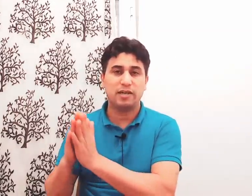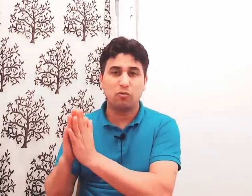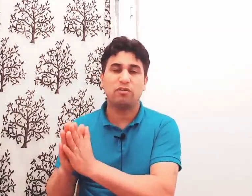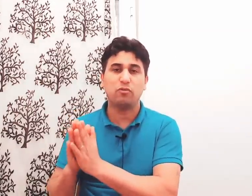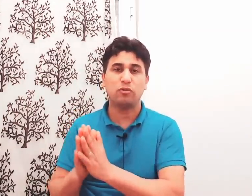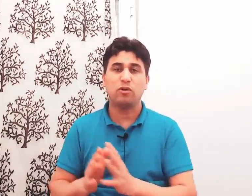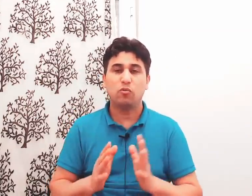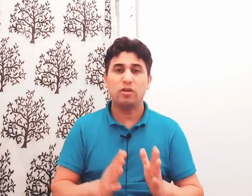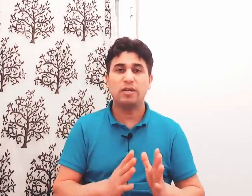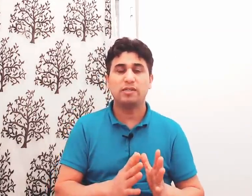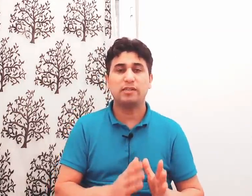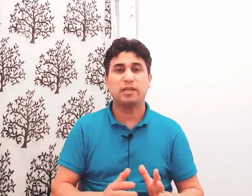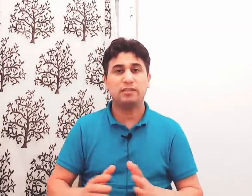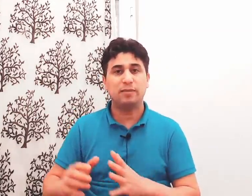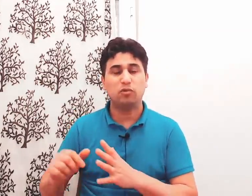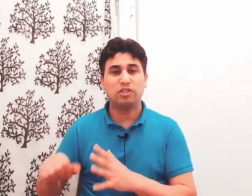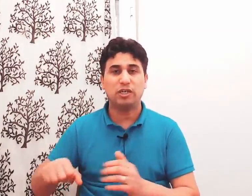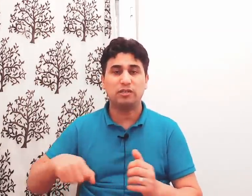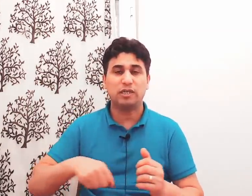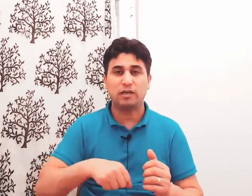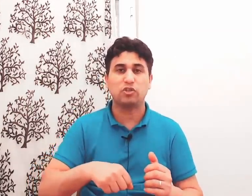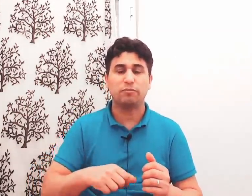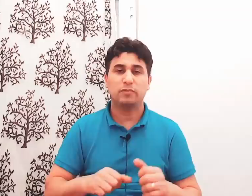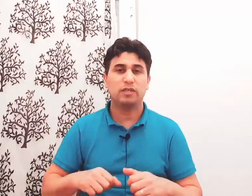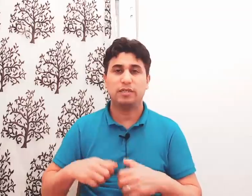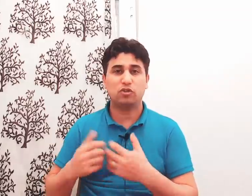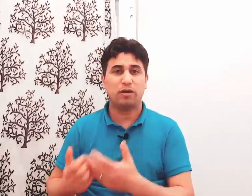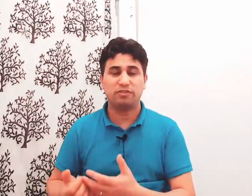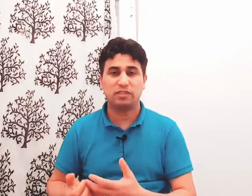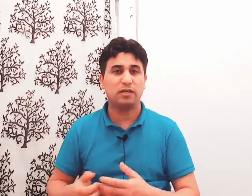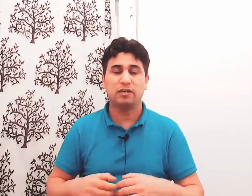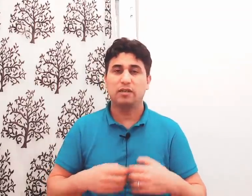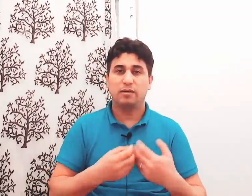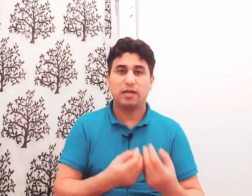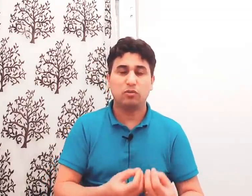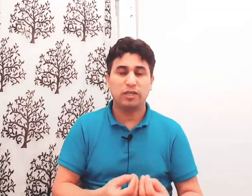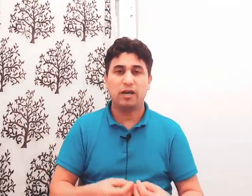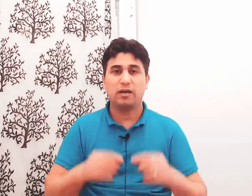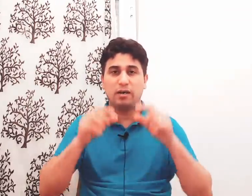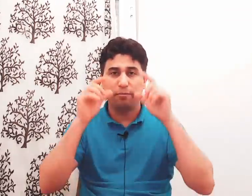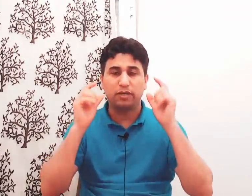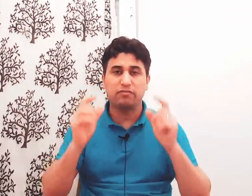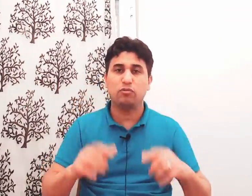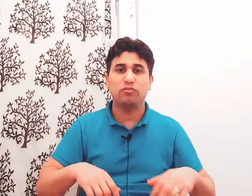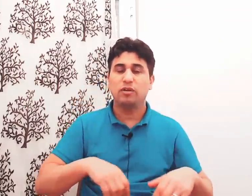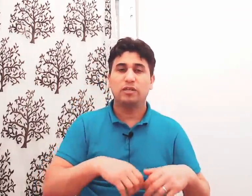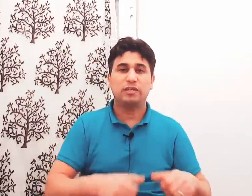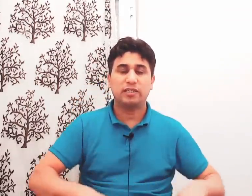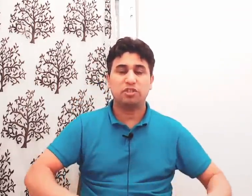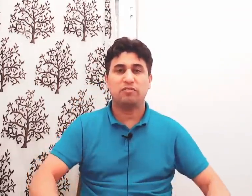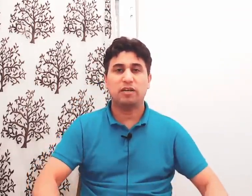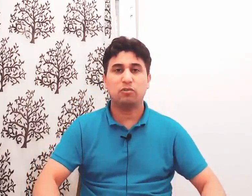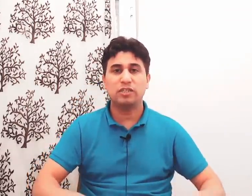70 سنه والفوق، ولا الناس اللي كيعتمدوا على شي حد يخرجهم، يعني الناس كبار في السن عنده اعاقه مكفوف